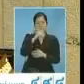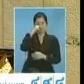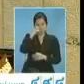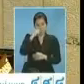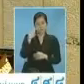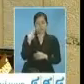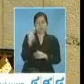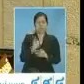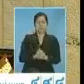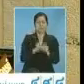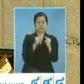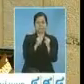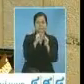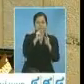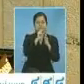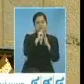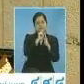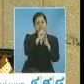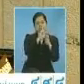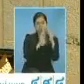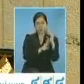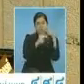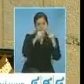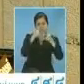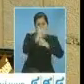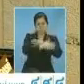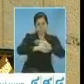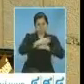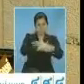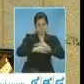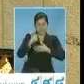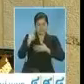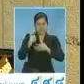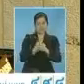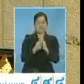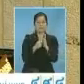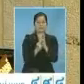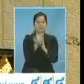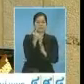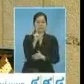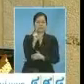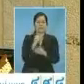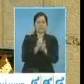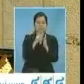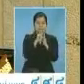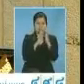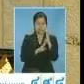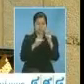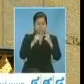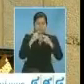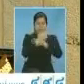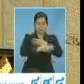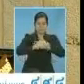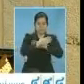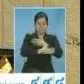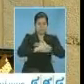การเน้นการพัฒนาระบบรางเป็น2ส่วนด้วยกันค่ะส่วนที่แรกก็คือระบบรถไฟรางคู่ซึ่งรถไ